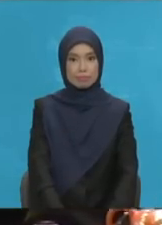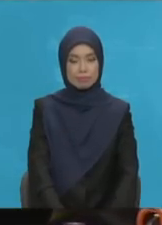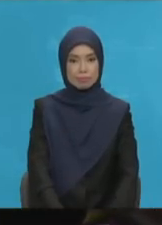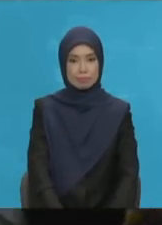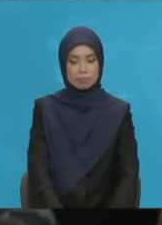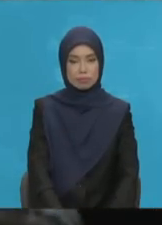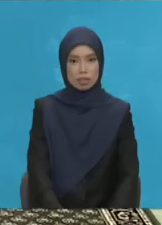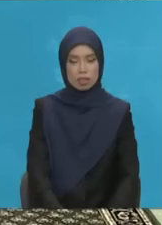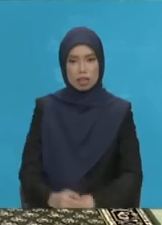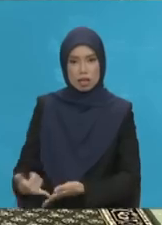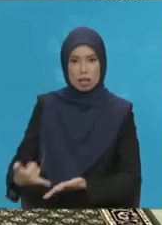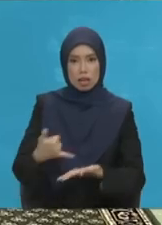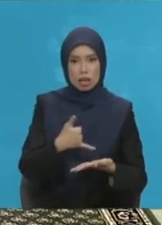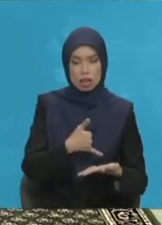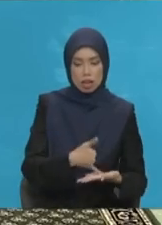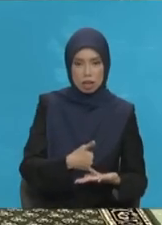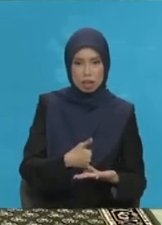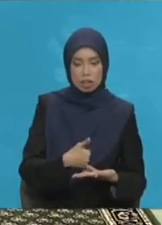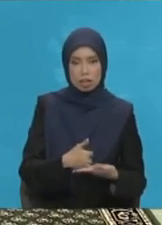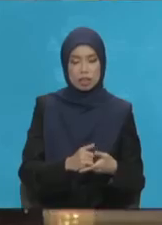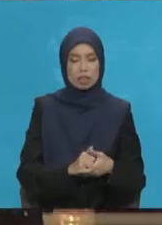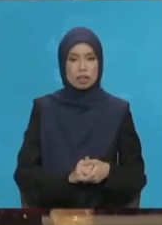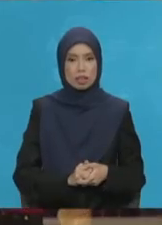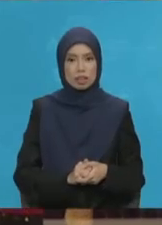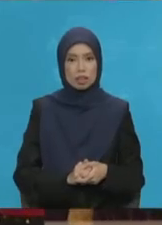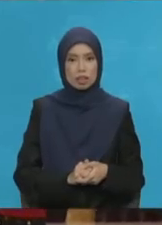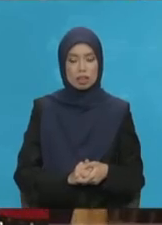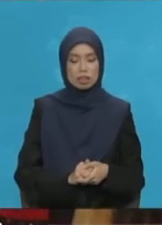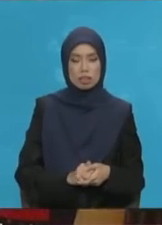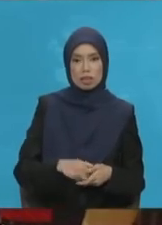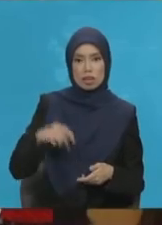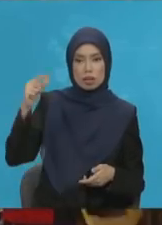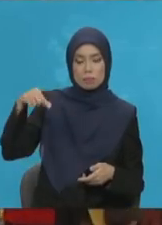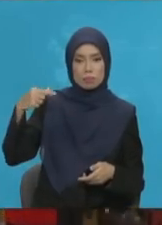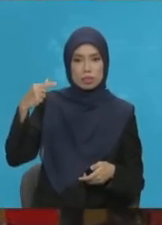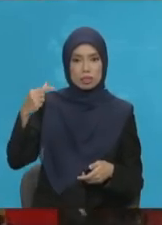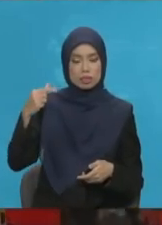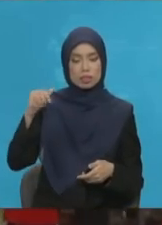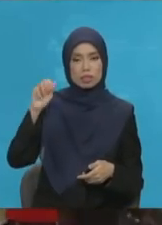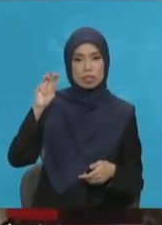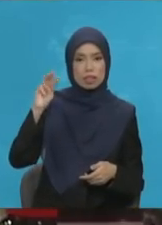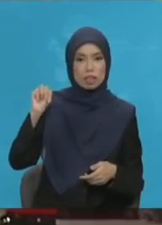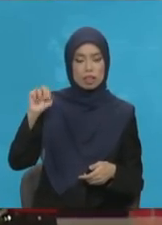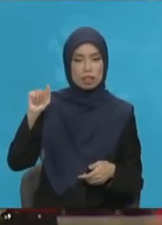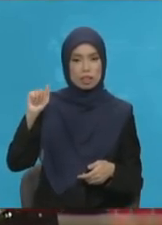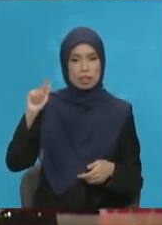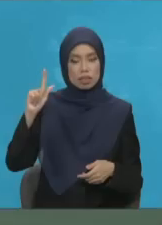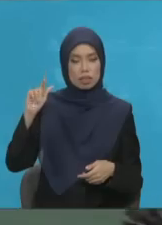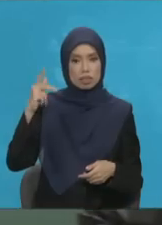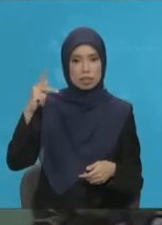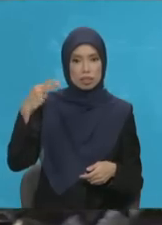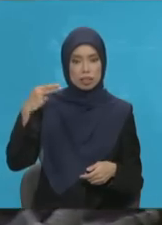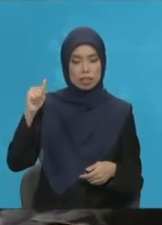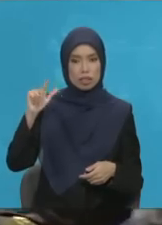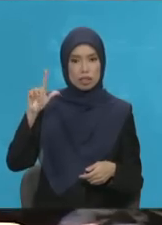keberangkatan Julian tomat mulai dijunjung oleh yang amat Mulia Pangeran Indra sederaja saibol karib Pangeran anak Haji